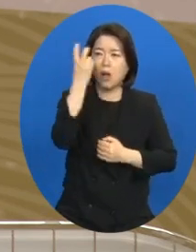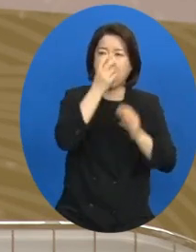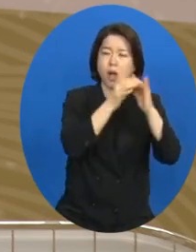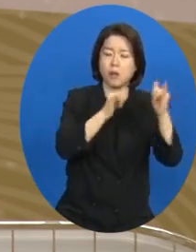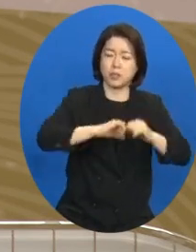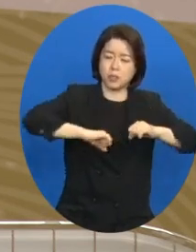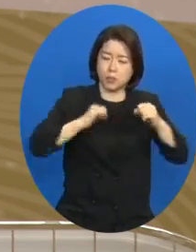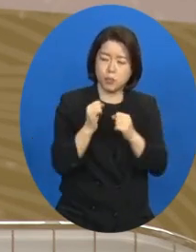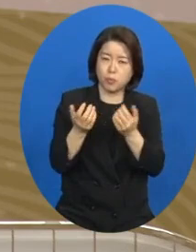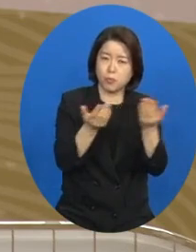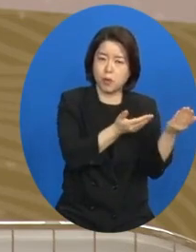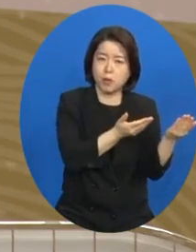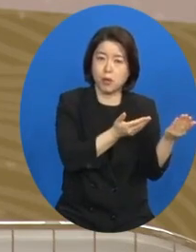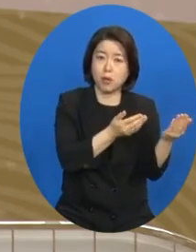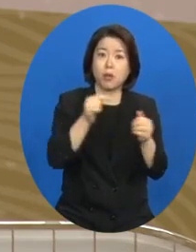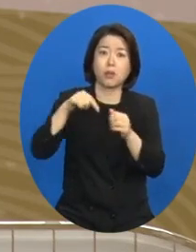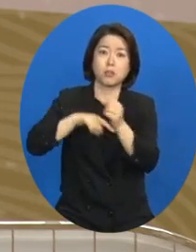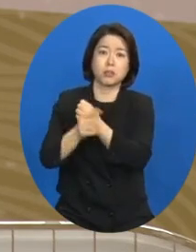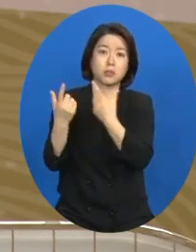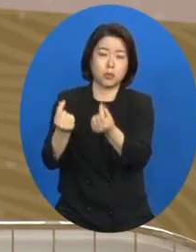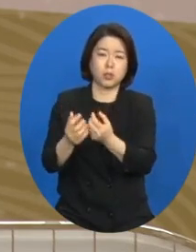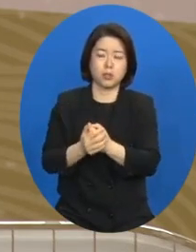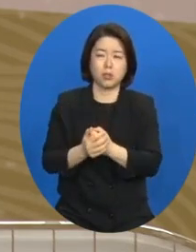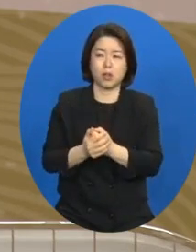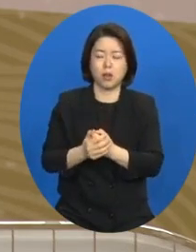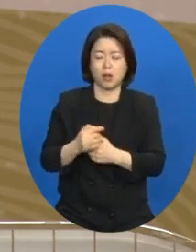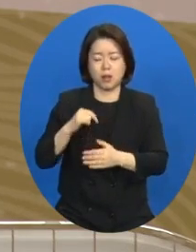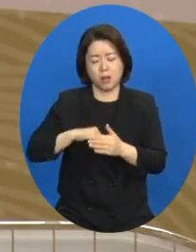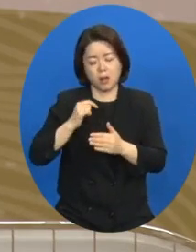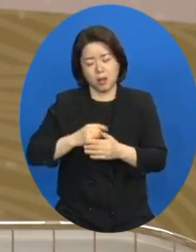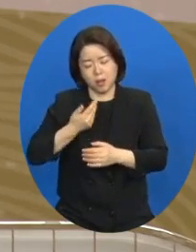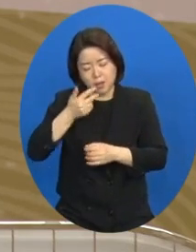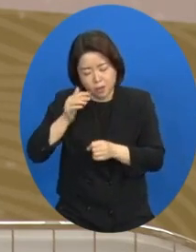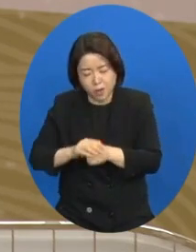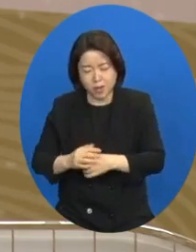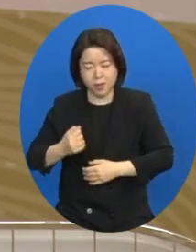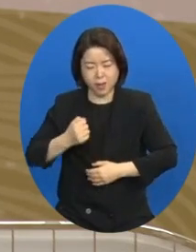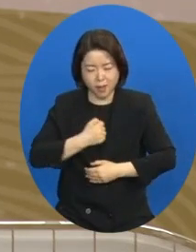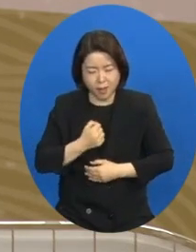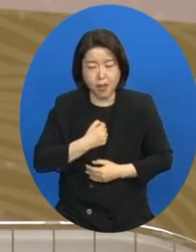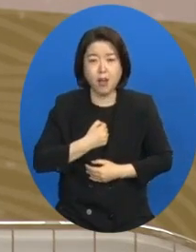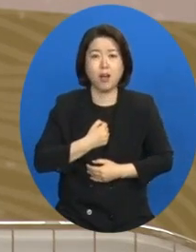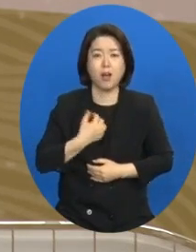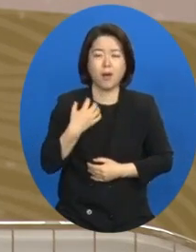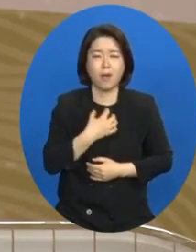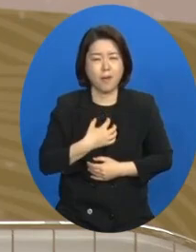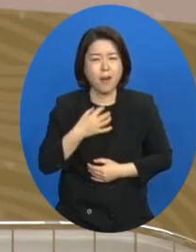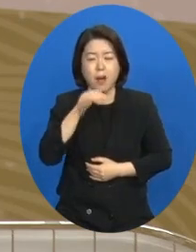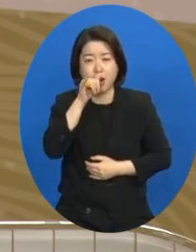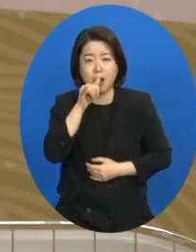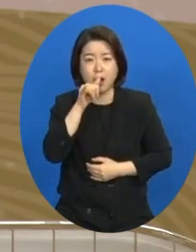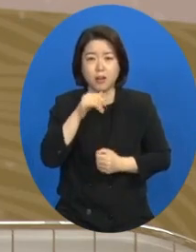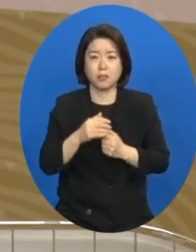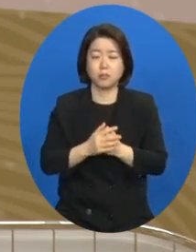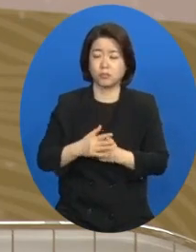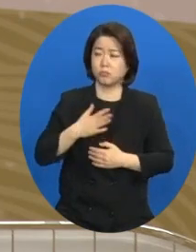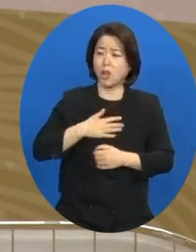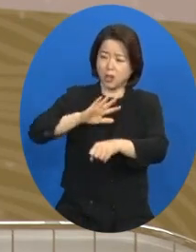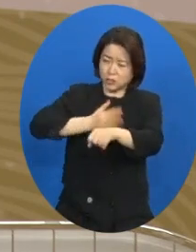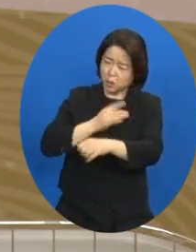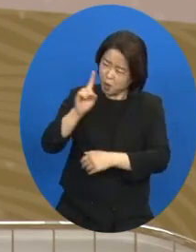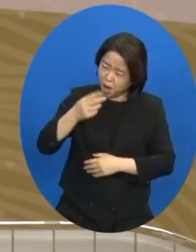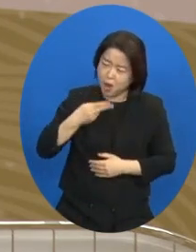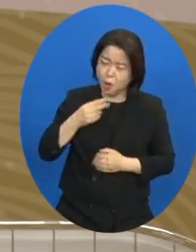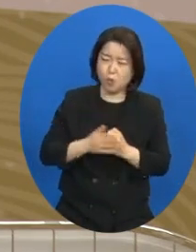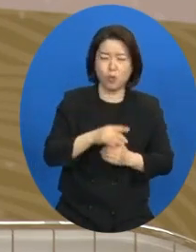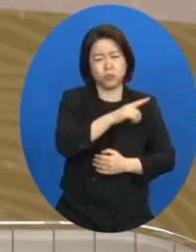알아 이런 뜻이잖아요 얼마나 억울한 지 얼마나 원 통한 g 딸은 하나도 잘못한거 없고 그